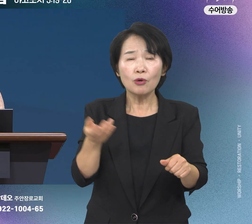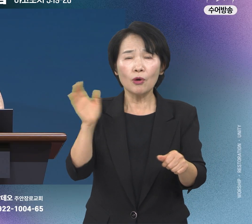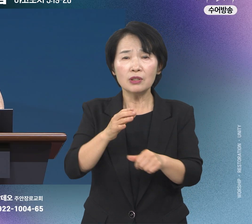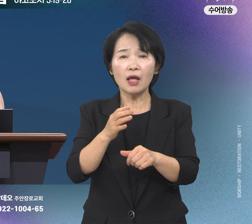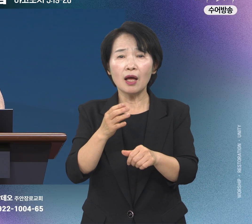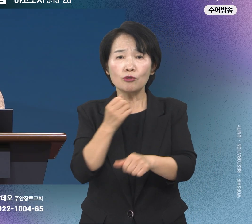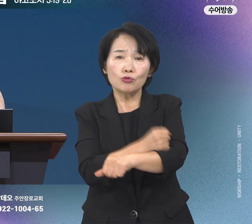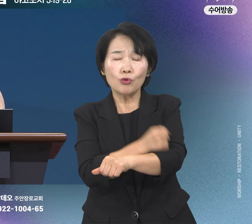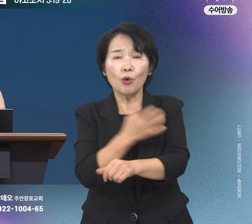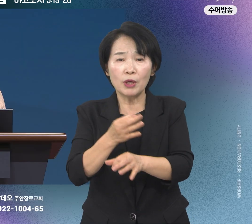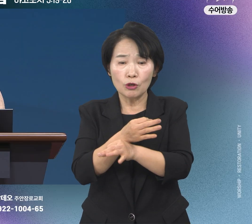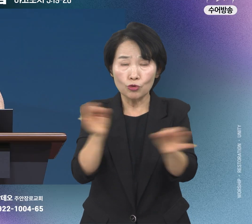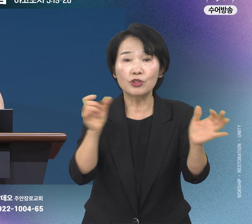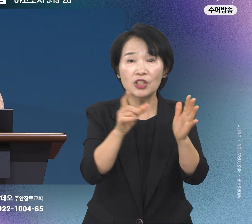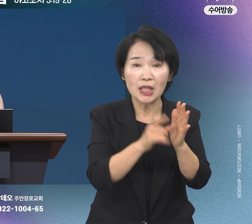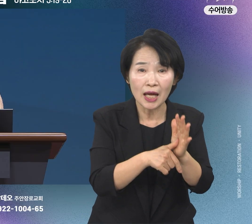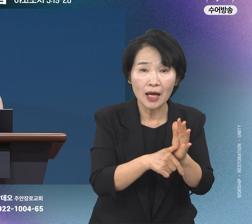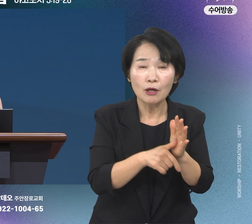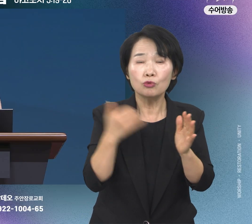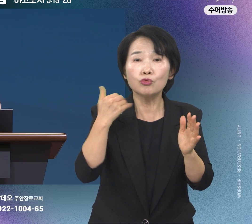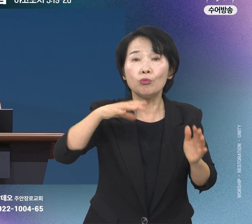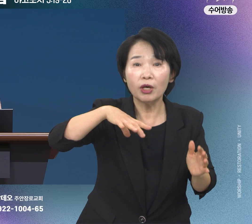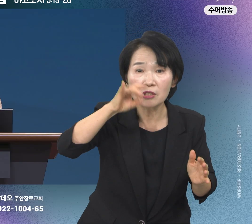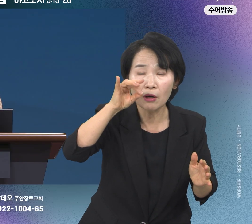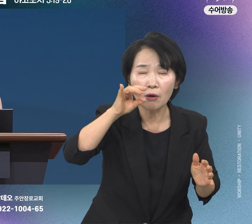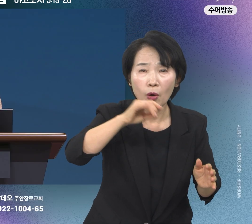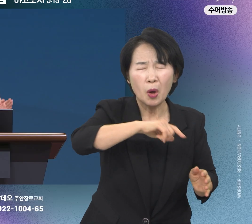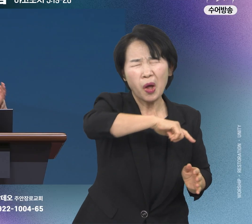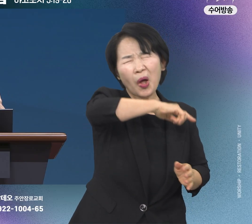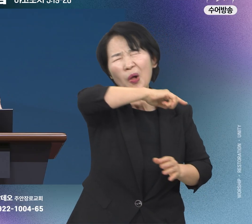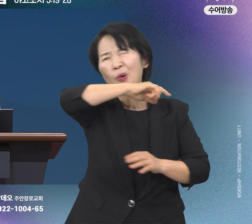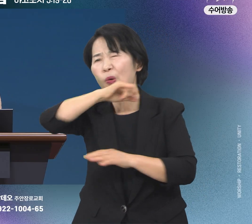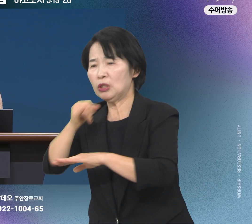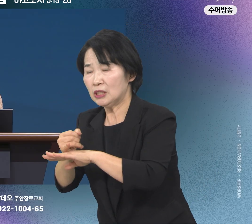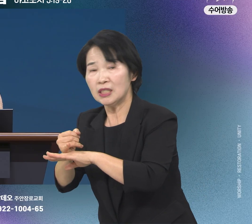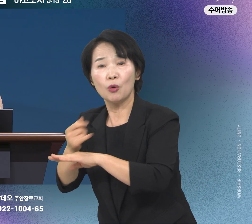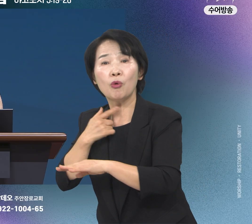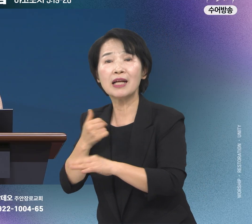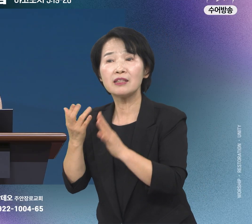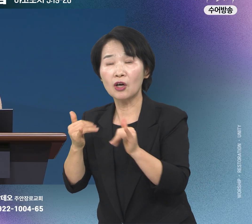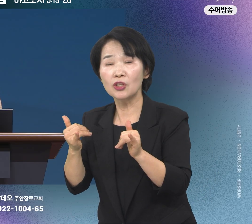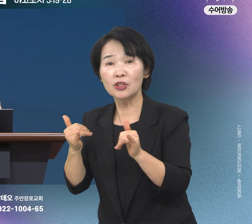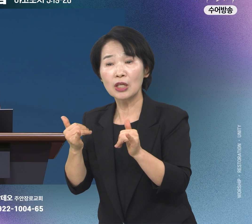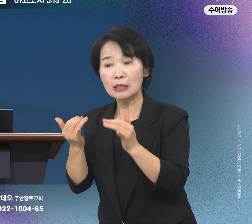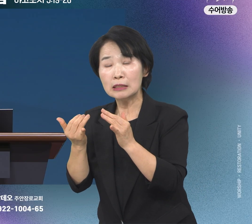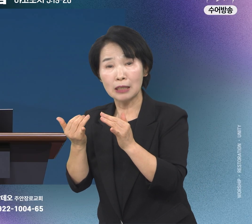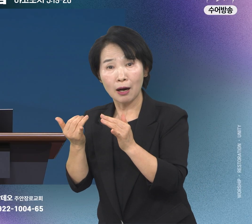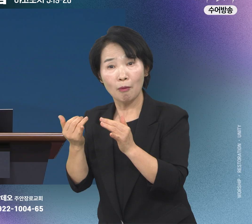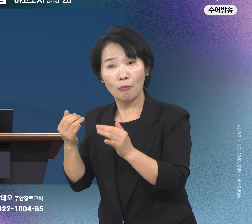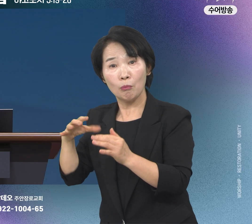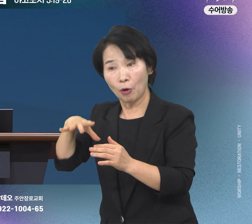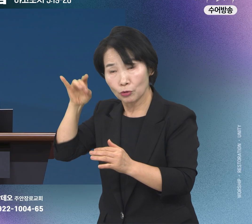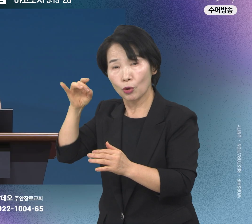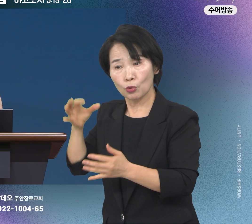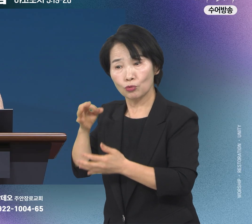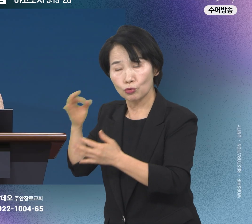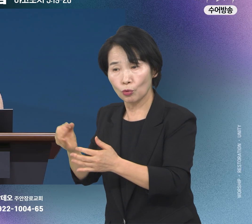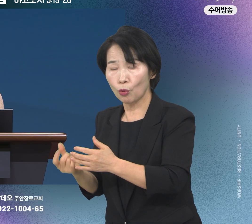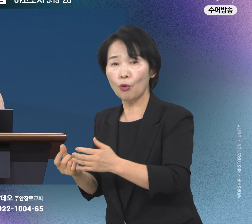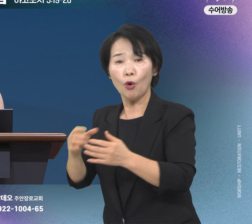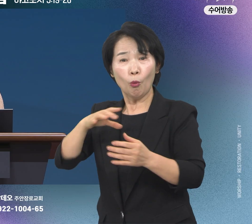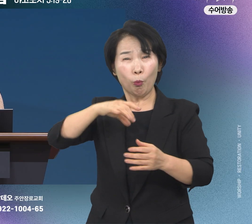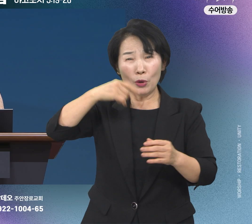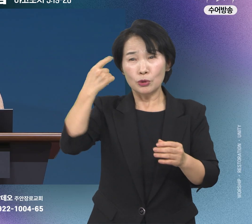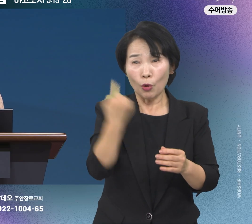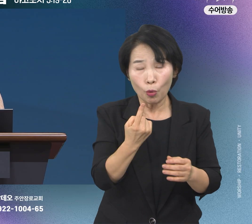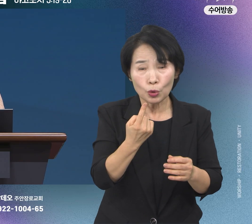와서 아주 조금 일을 한 사람이 하루 종일 일한 사람과 같은 품삯을 주는 이것이